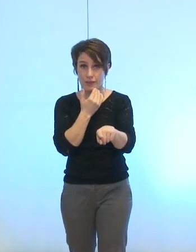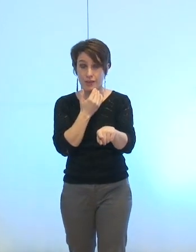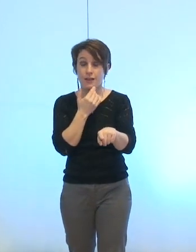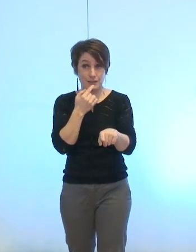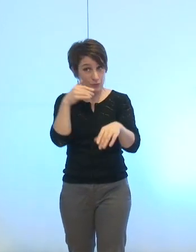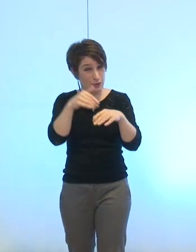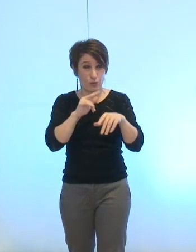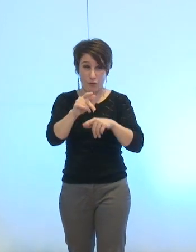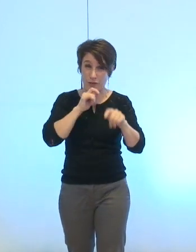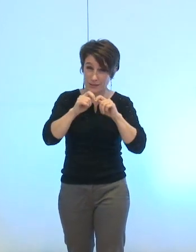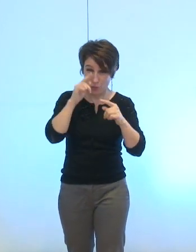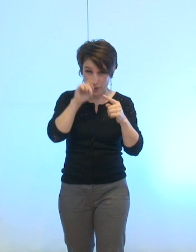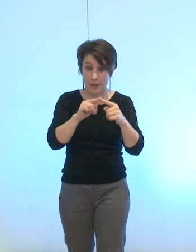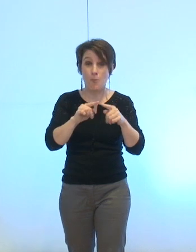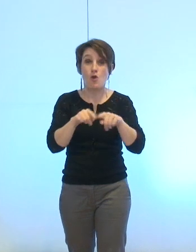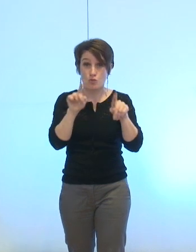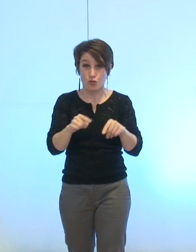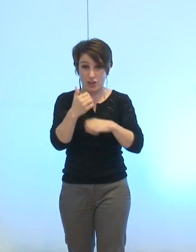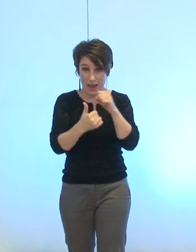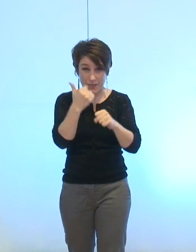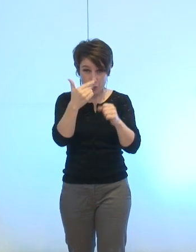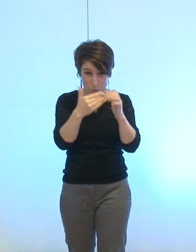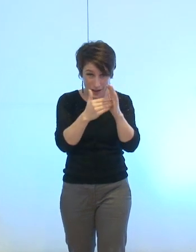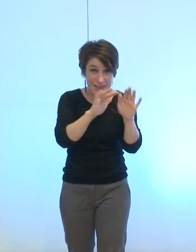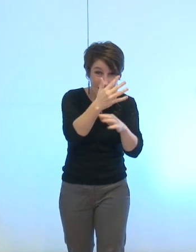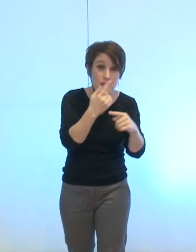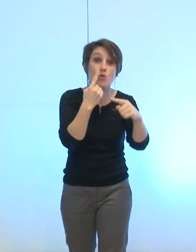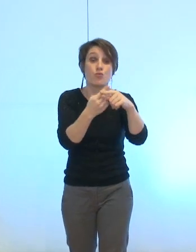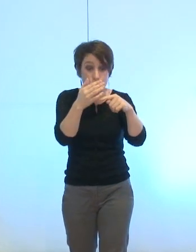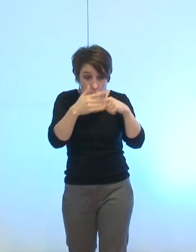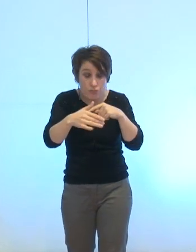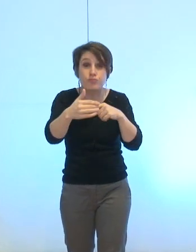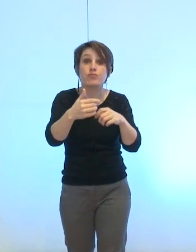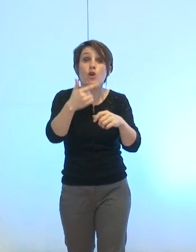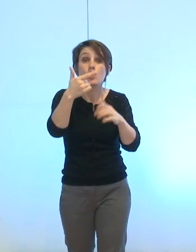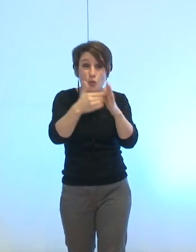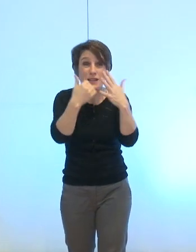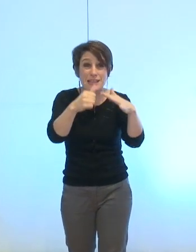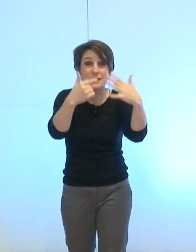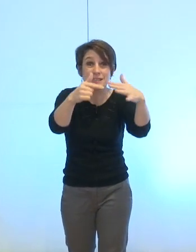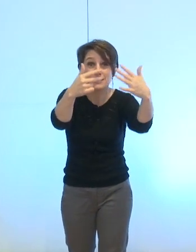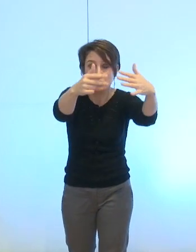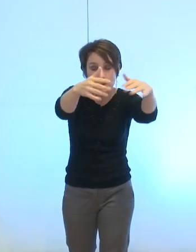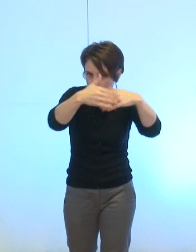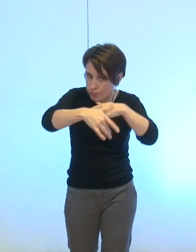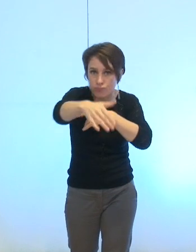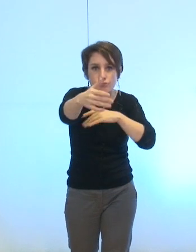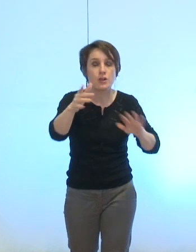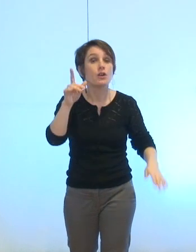2015 mais pour les années qui suivent car il sera important d'avoir une approche